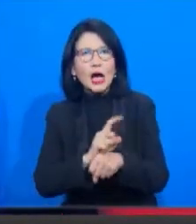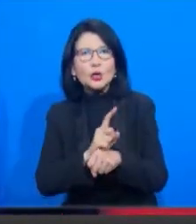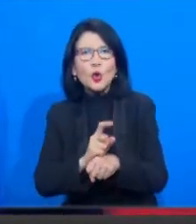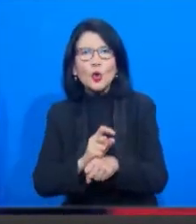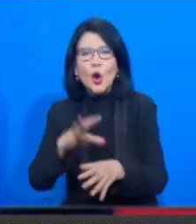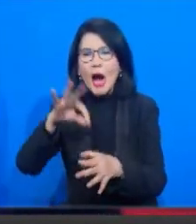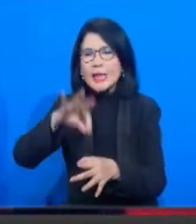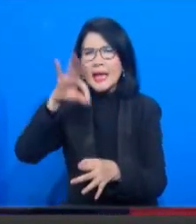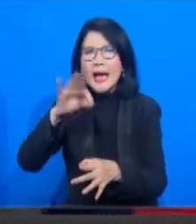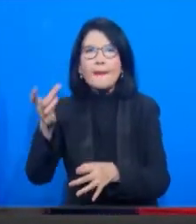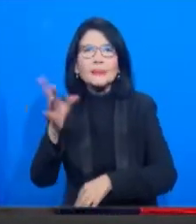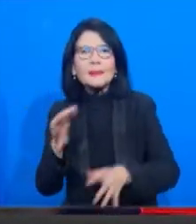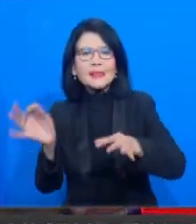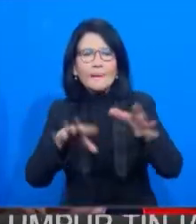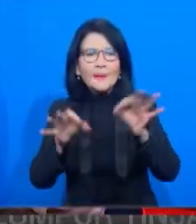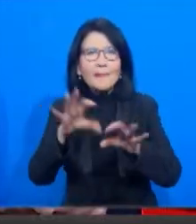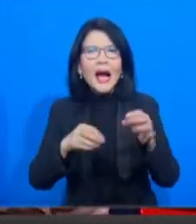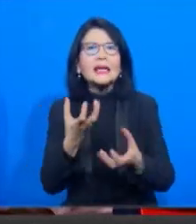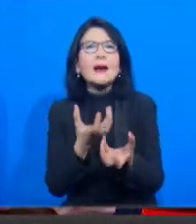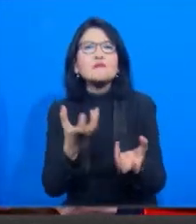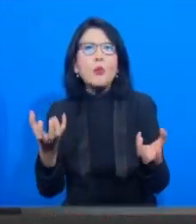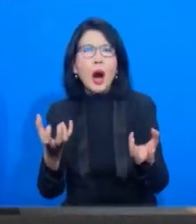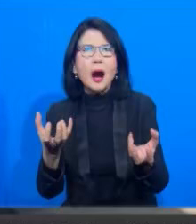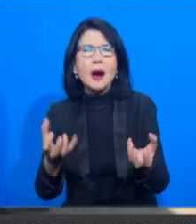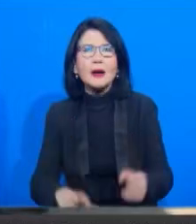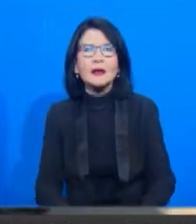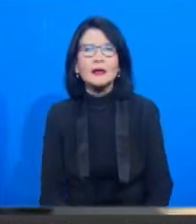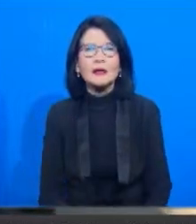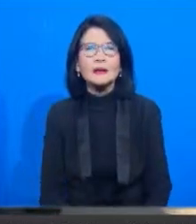dengan aneka rempah hingga buah.